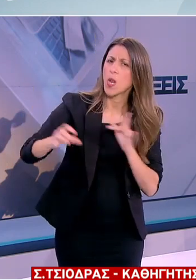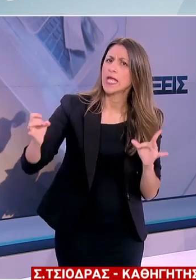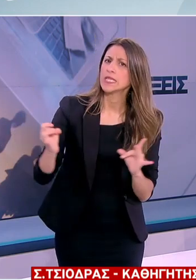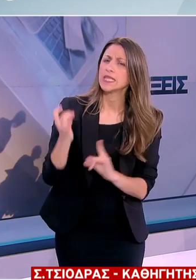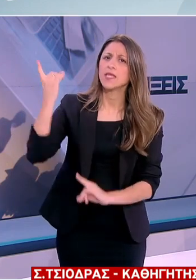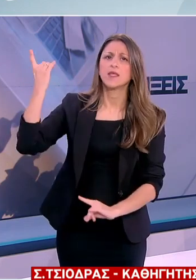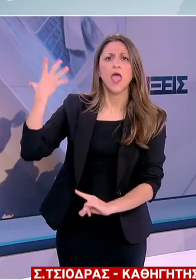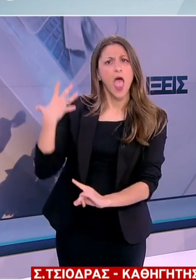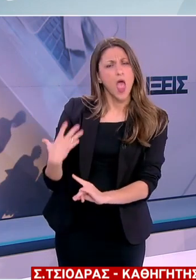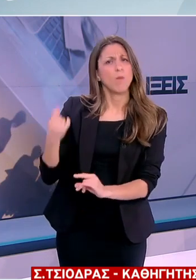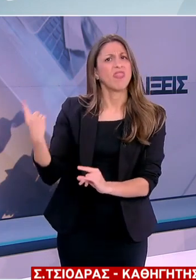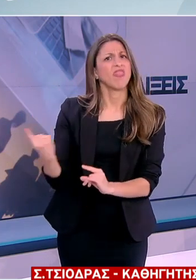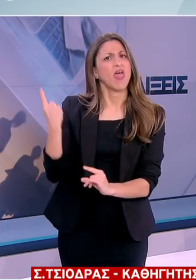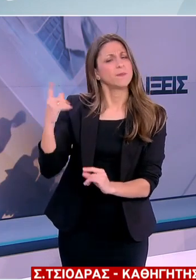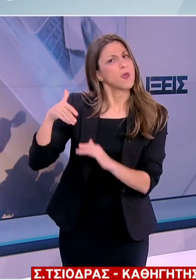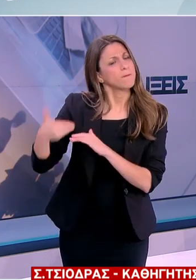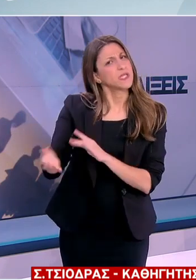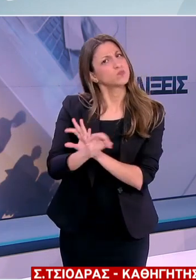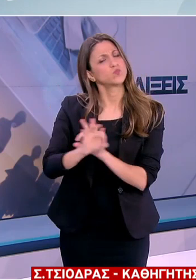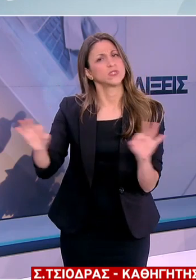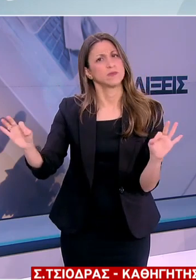τεχνικές αντισωμάτων.